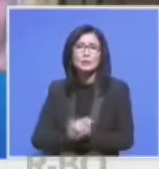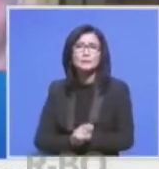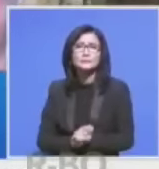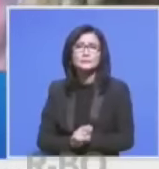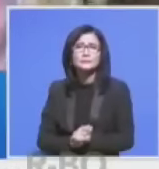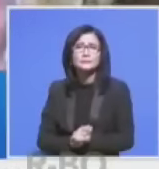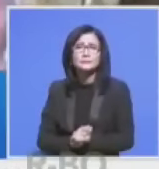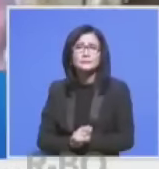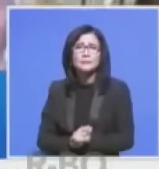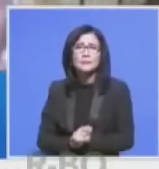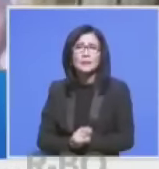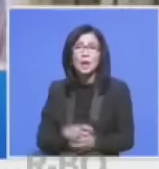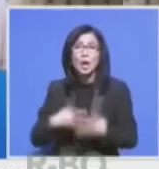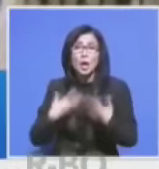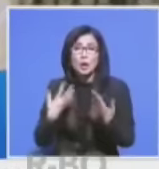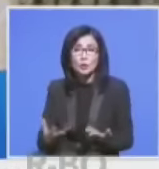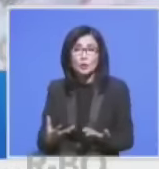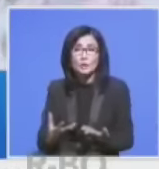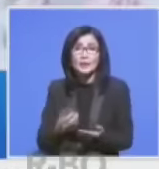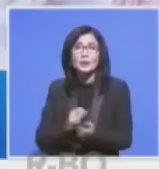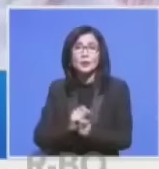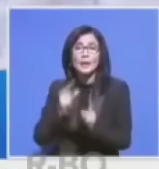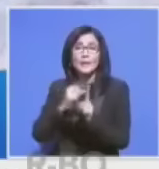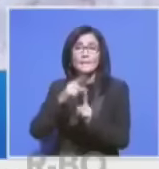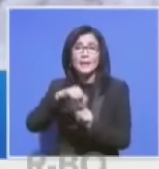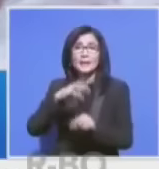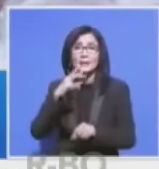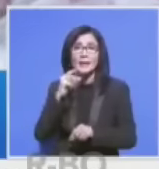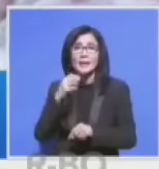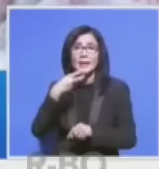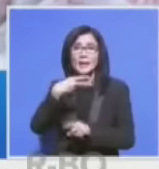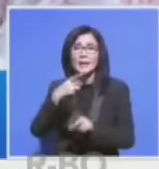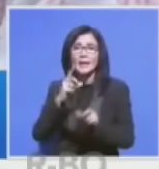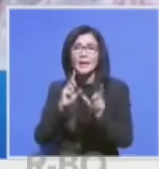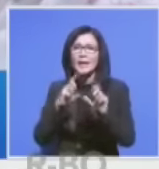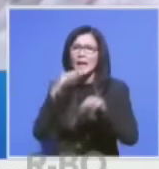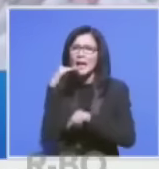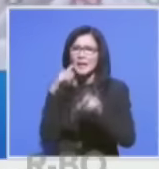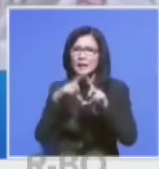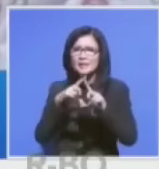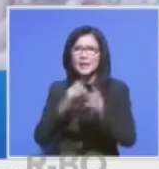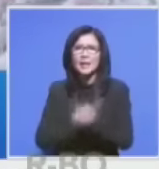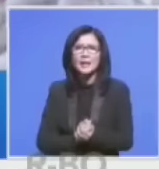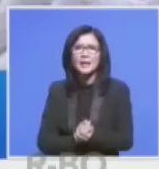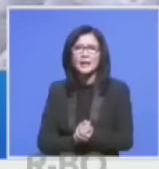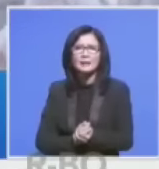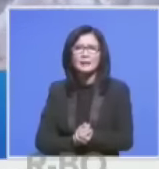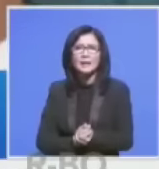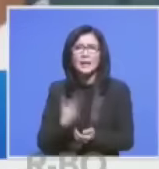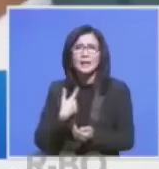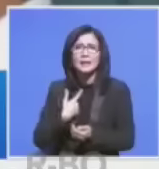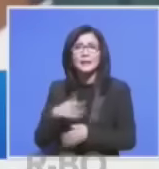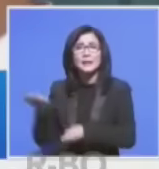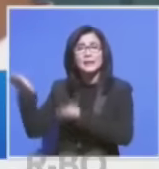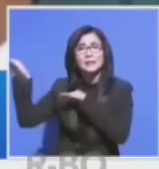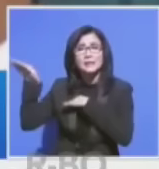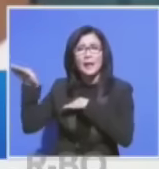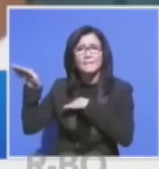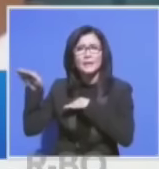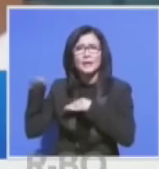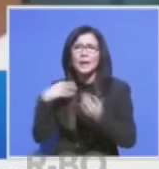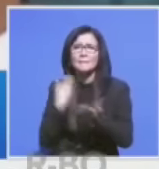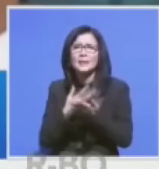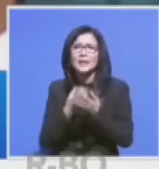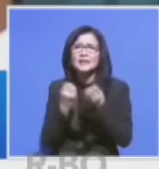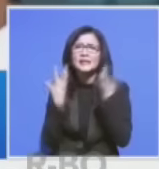Korban penipuan travel umroh PT Reza Mulia Barokah berbondong-bondong mendatangi agen travel ini di Kecamatan Kota Baru, Jambi. Mereka meminta kejelasan